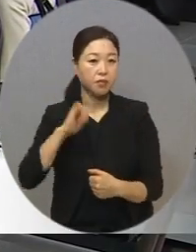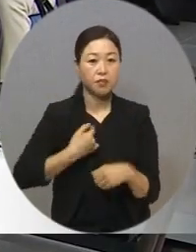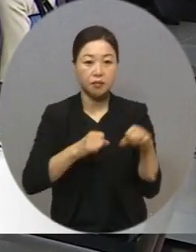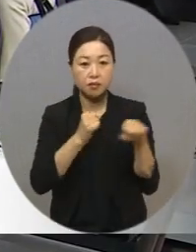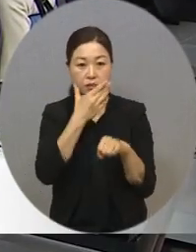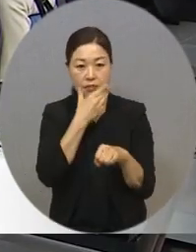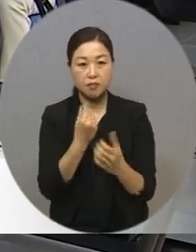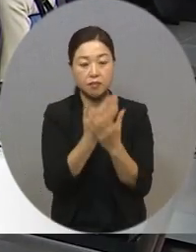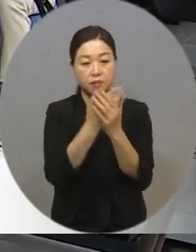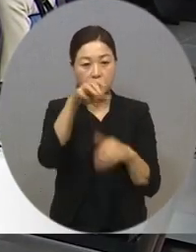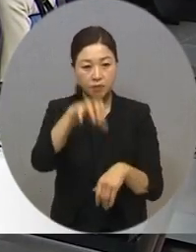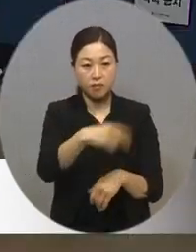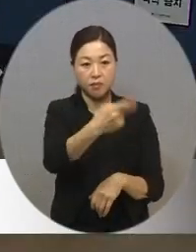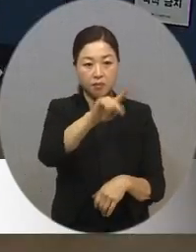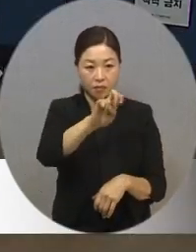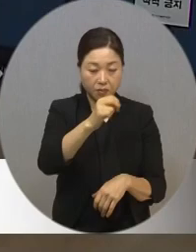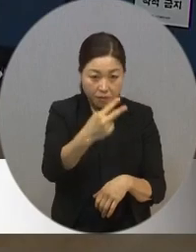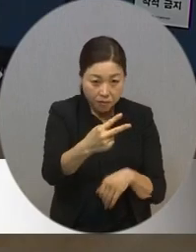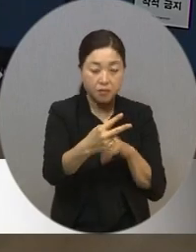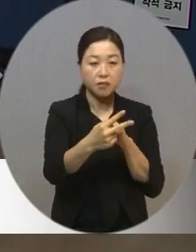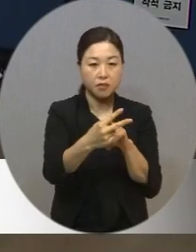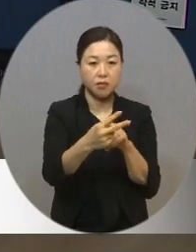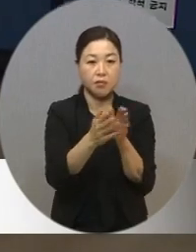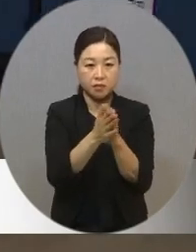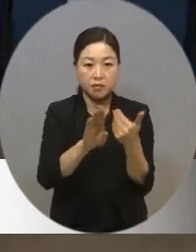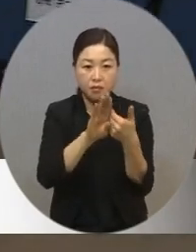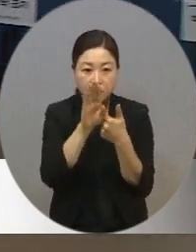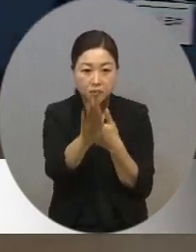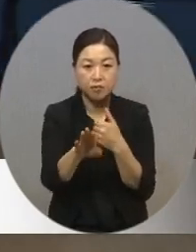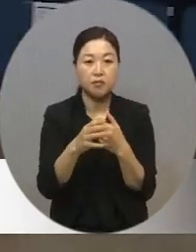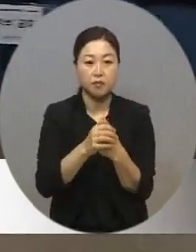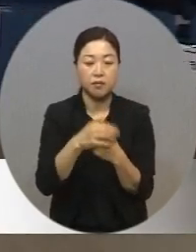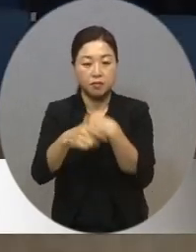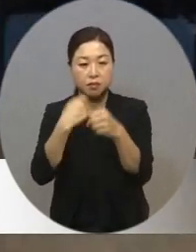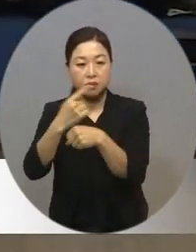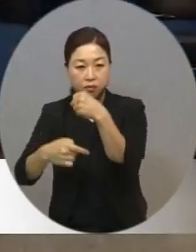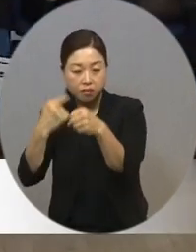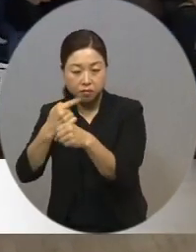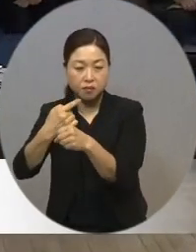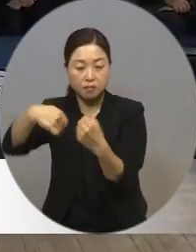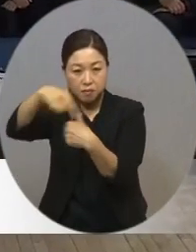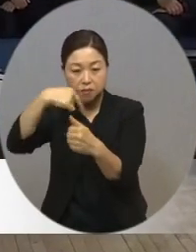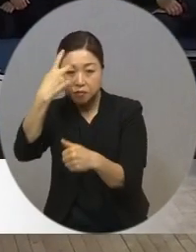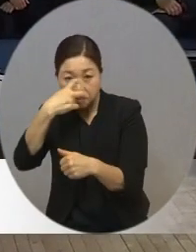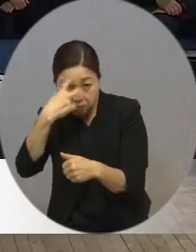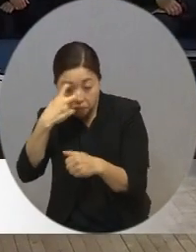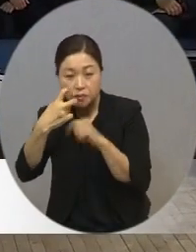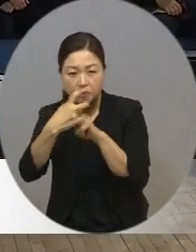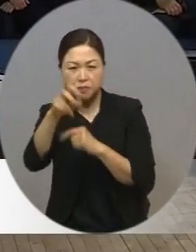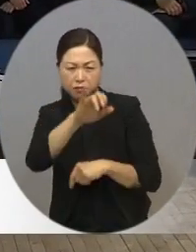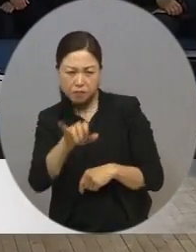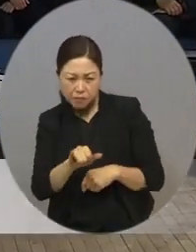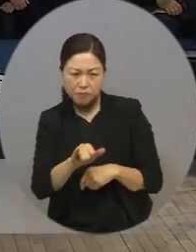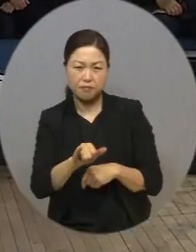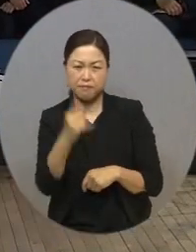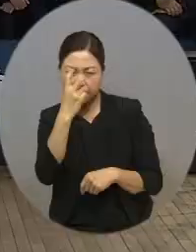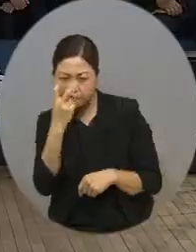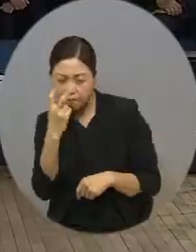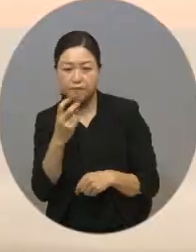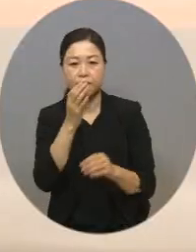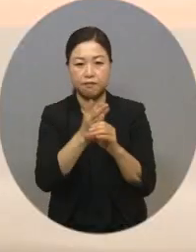2022년을 시작으로 매년 자활 사업의 실태 파악을 위해 전국 단위로 실태조사를 실시하고